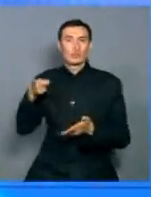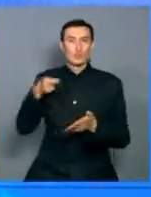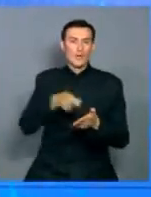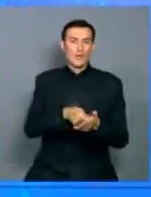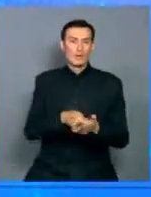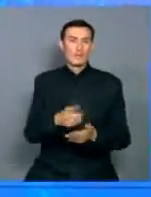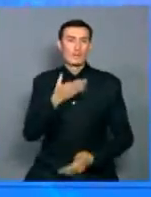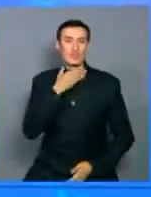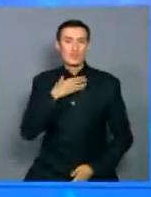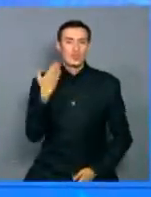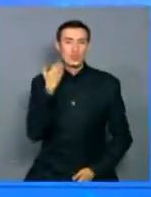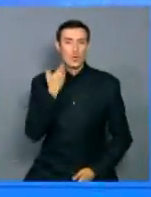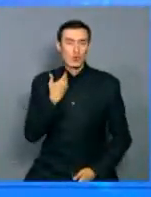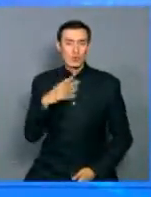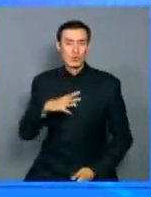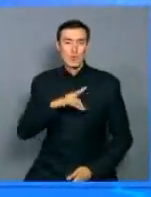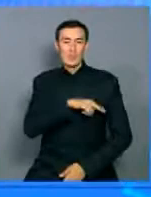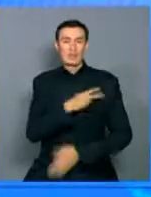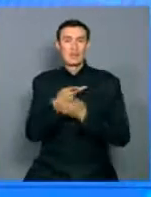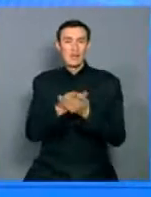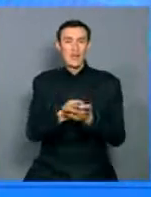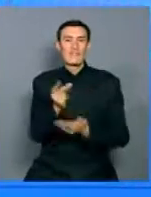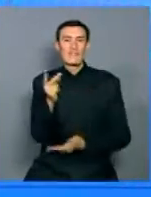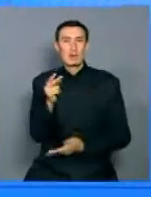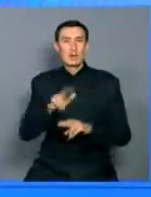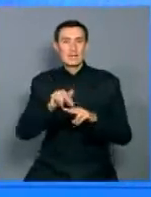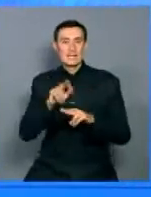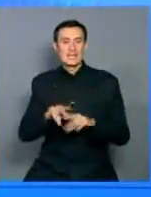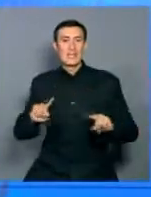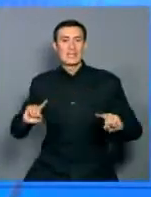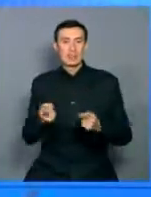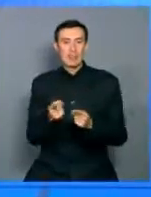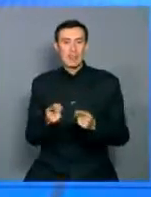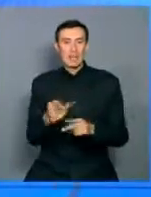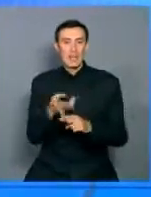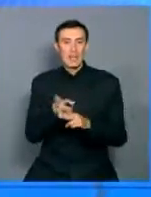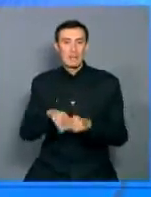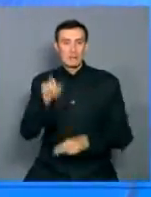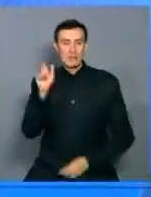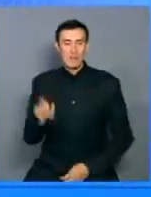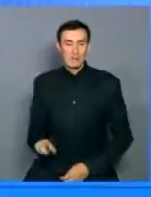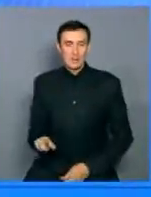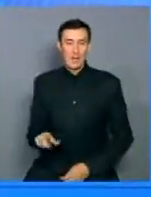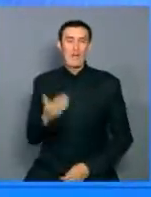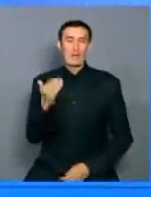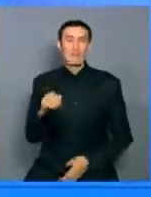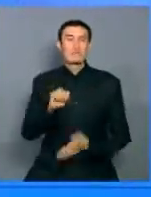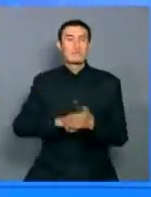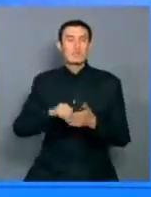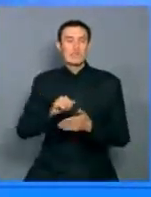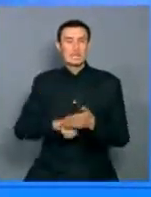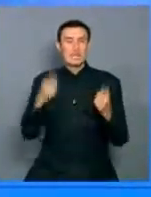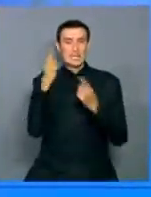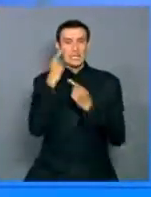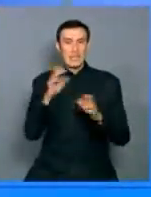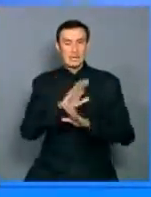шею. Пострадавший госпитализирован. Второму стражу порядка удалось задержать нападавшего. О его мотивах